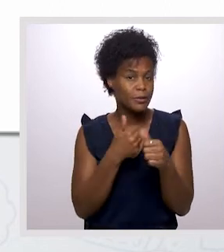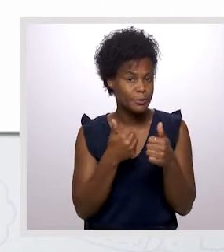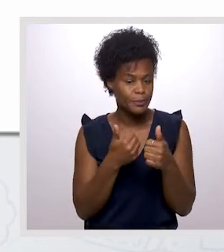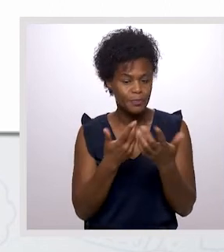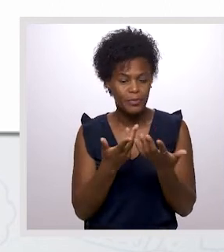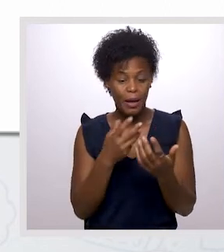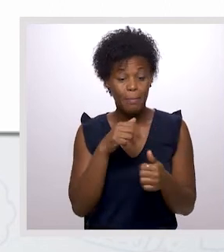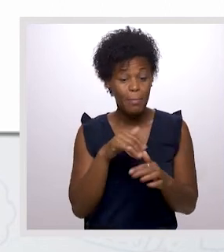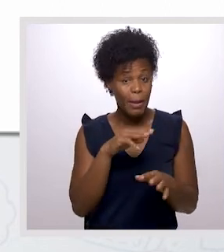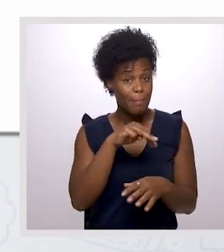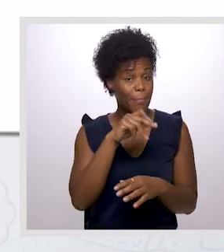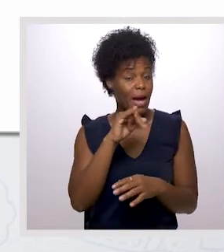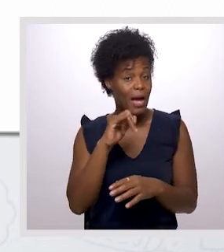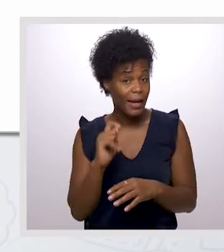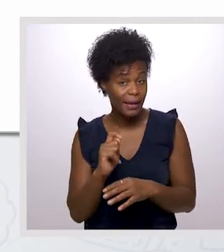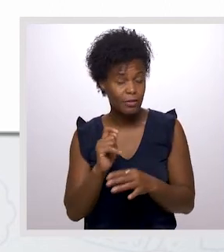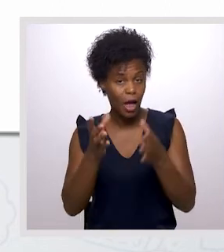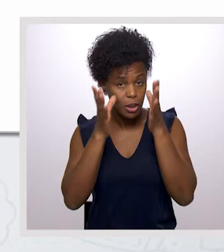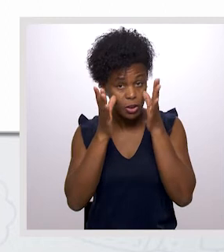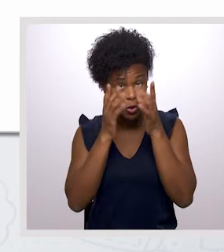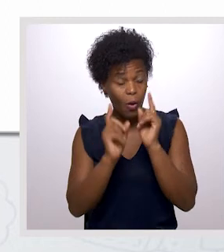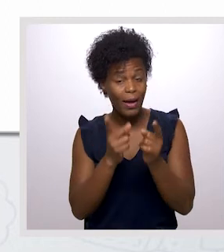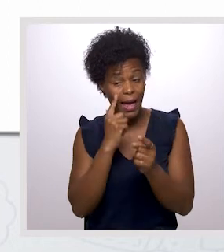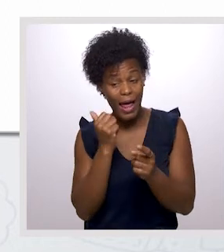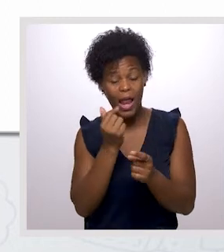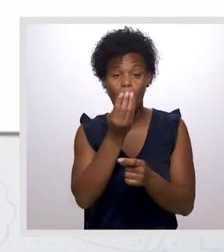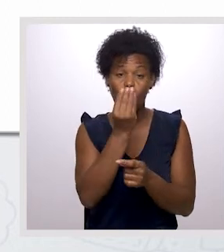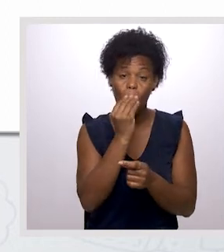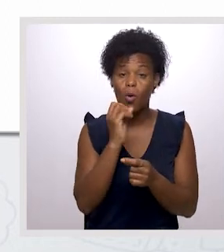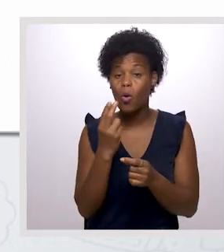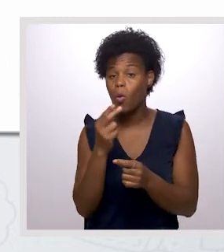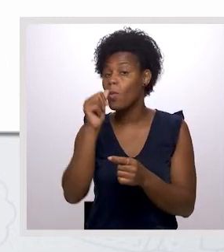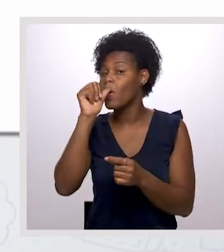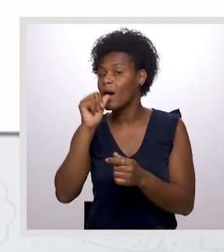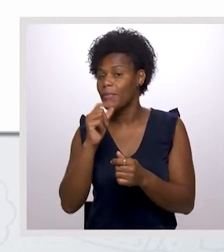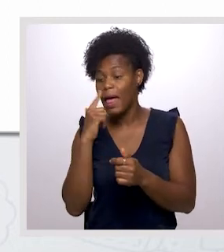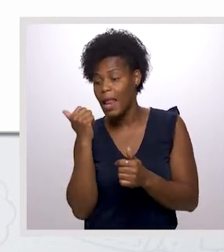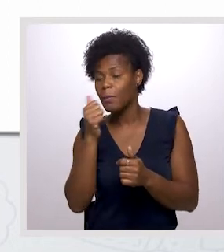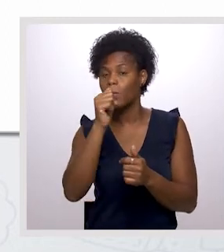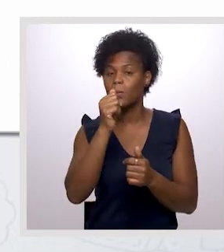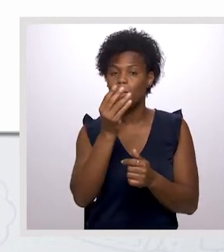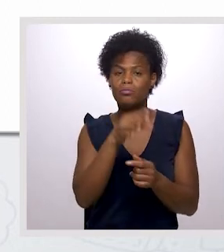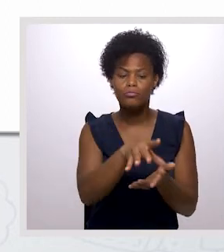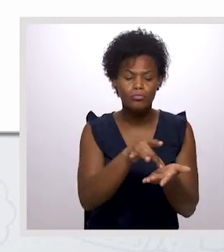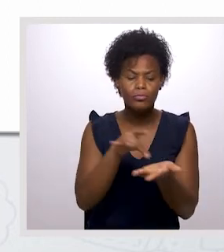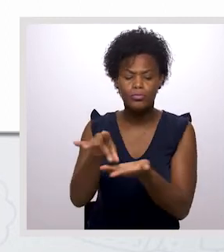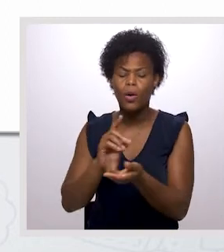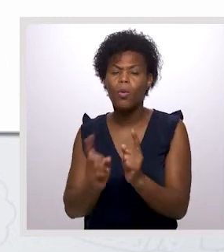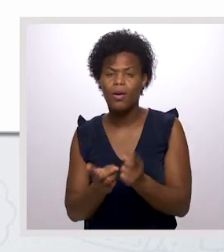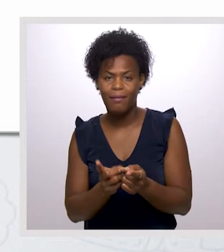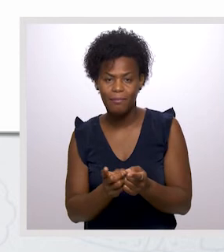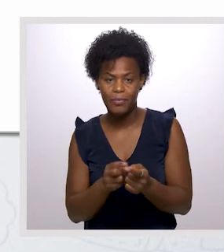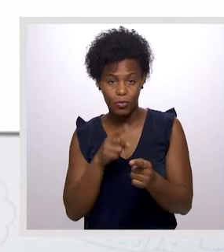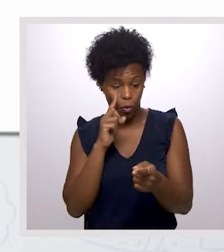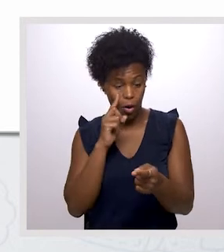attention à ce qu'elle mange ou boit. Qu'est-ce qu'ils prennent? Alors, vous allez